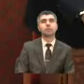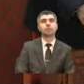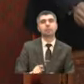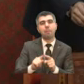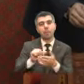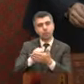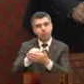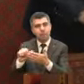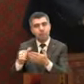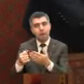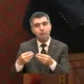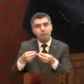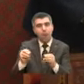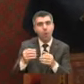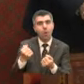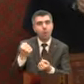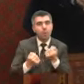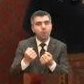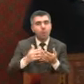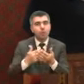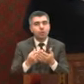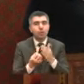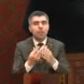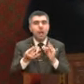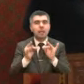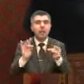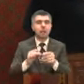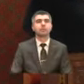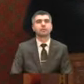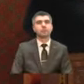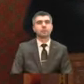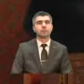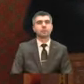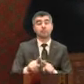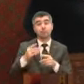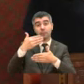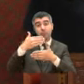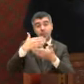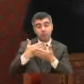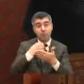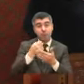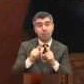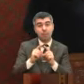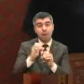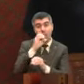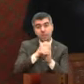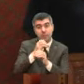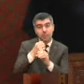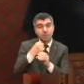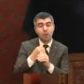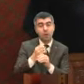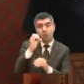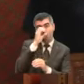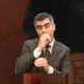الشراء الجديد. بالنسبه لهادو اللي قلت سميتو اللي تبنا، وعندنا واتزم، بني ملال، تاوريت، ورزازات،